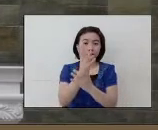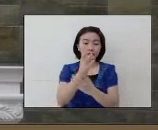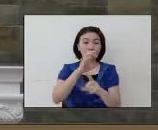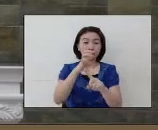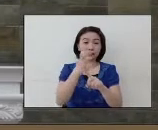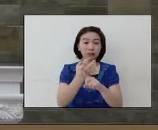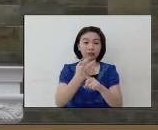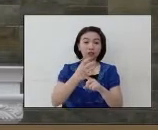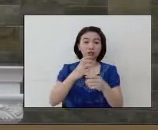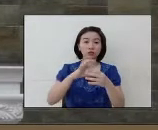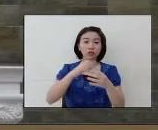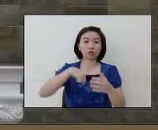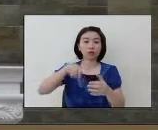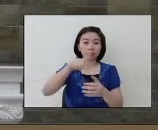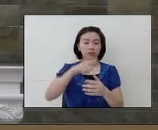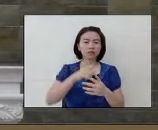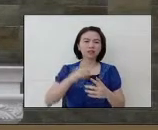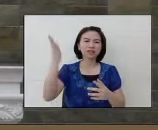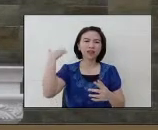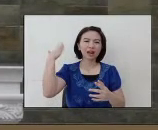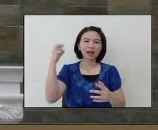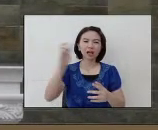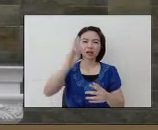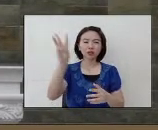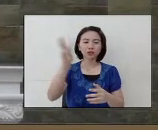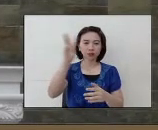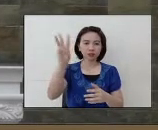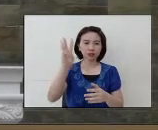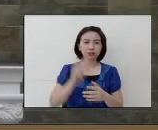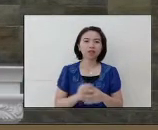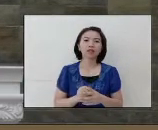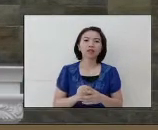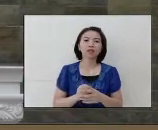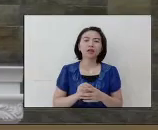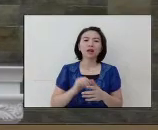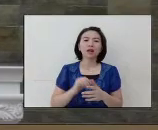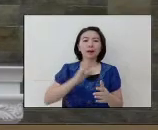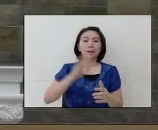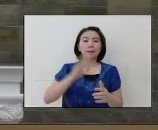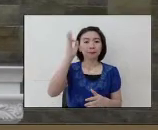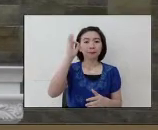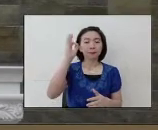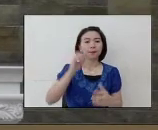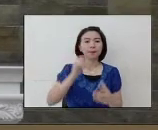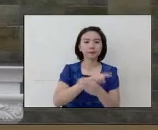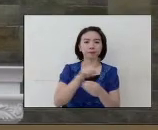last Wednesday, ay nagsalita po ako patungkol sa